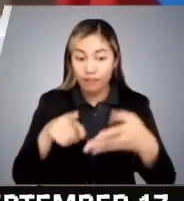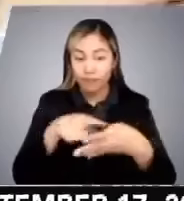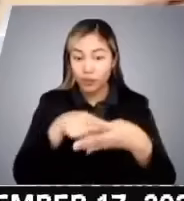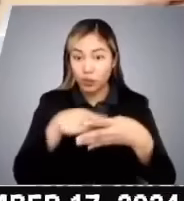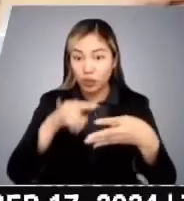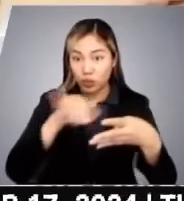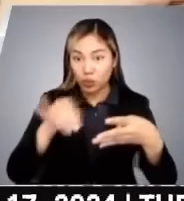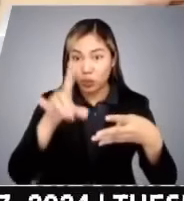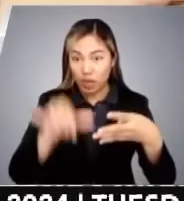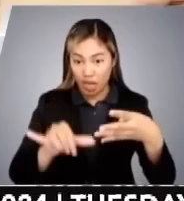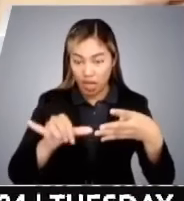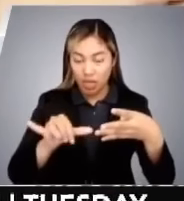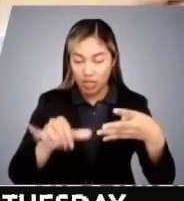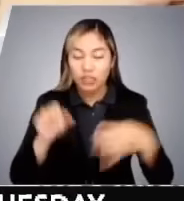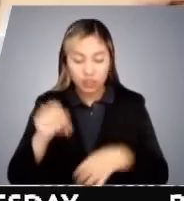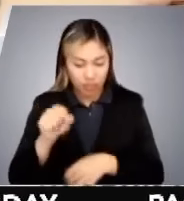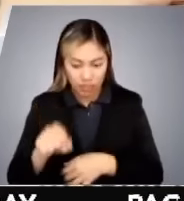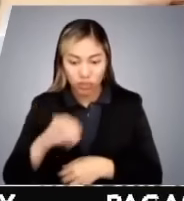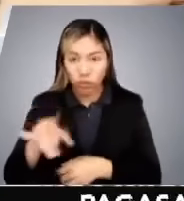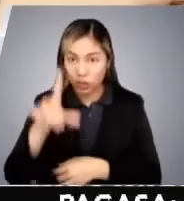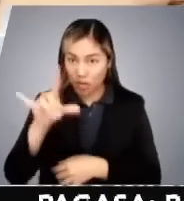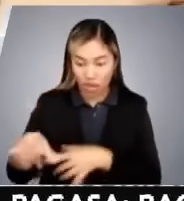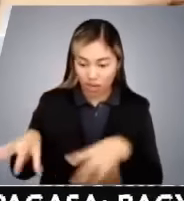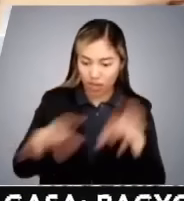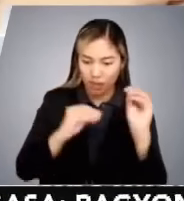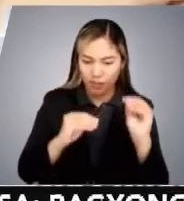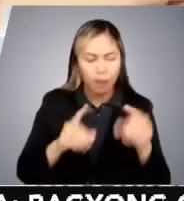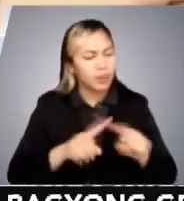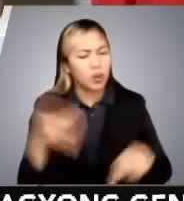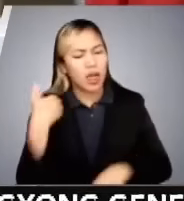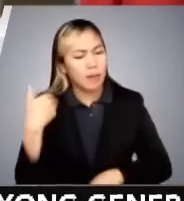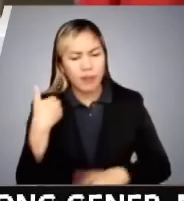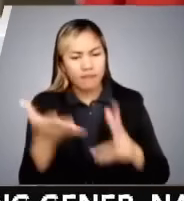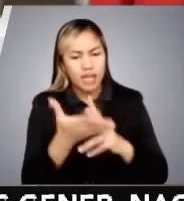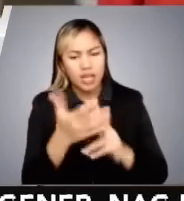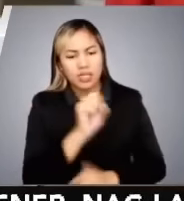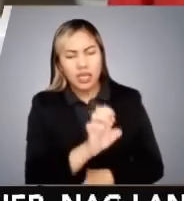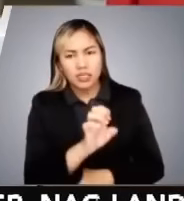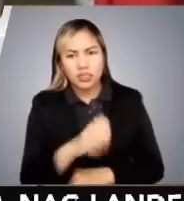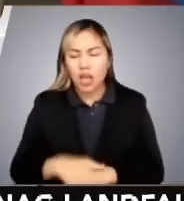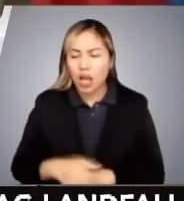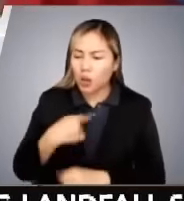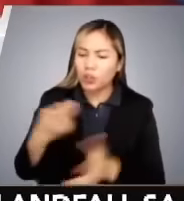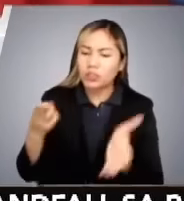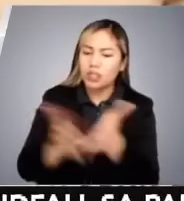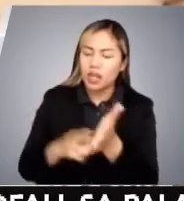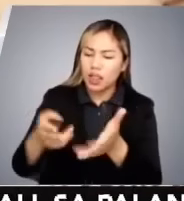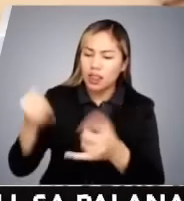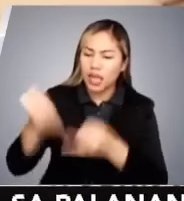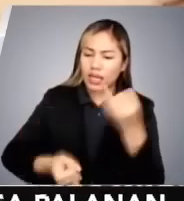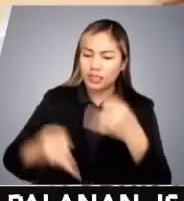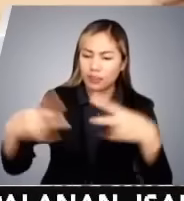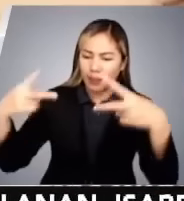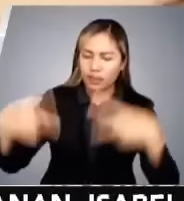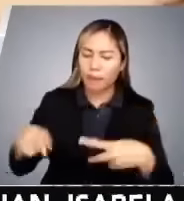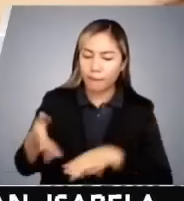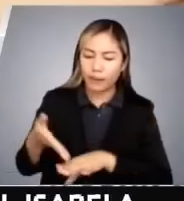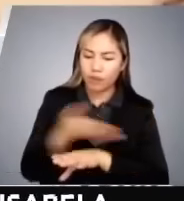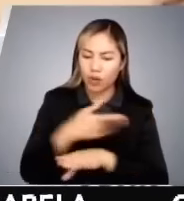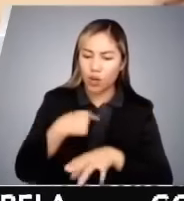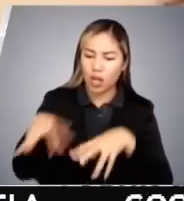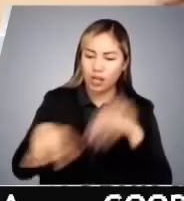first week, opo. Bago pero wala pang na-file na case nun. Nasign ko po yung last page po bago pa ako umalis po, Your Honor.